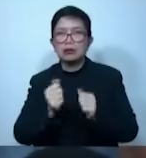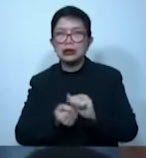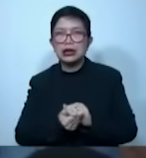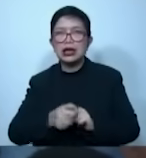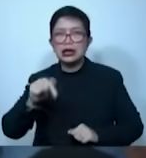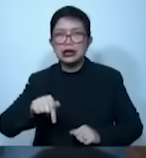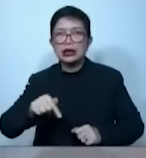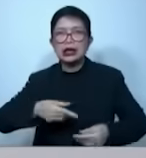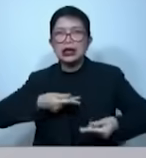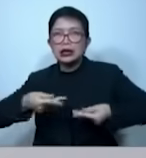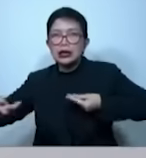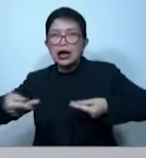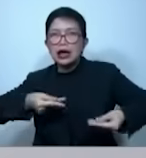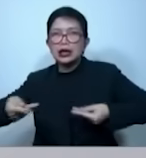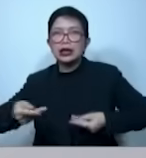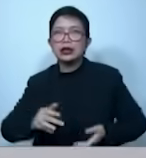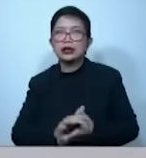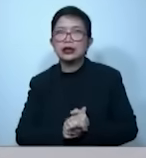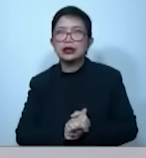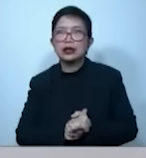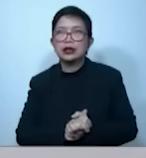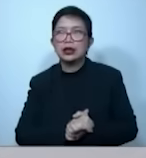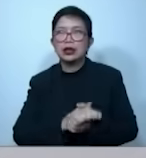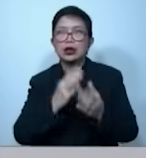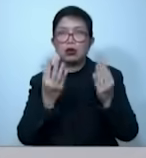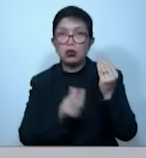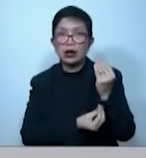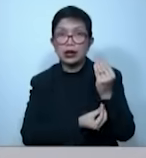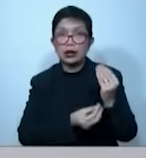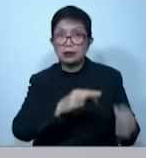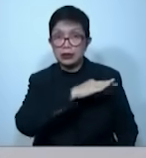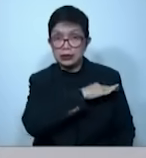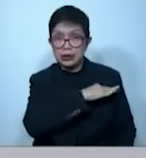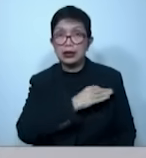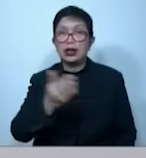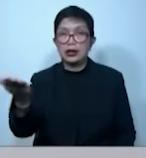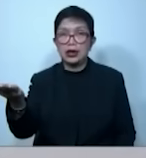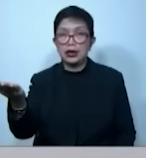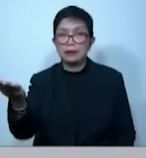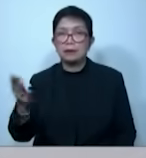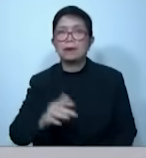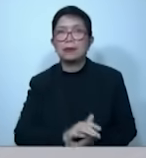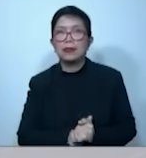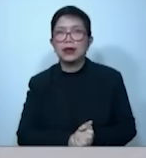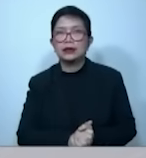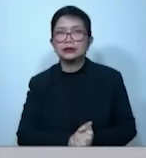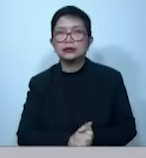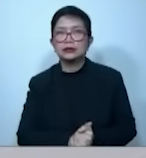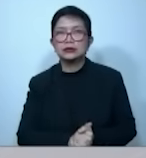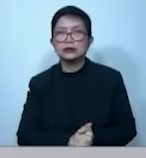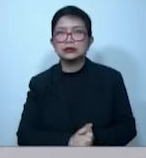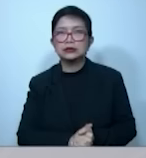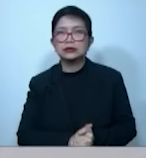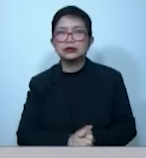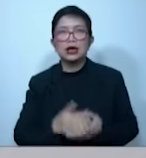ditangani justru oleh wakil presiden Anda ya ya jadi